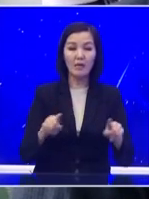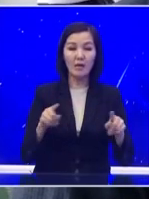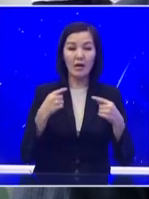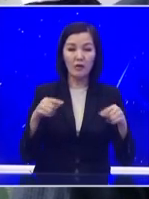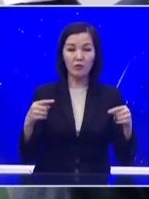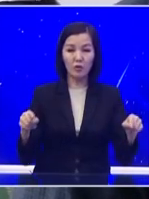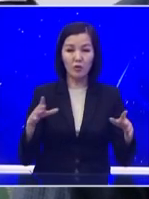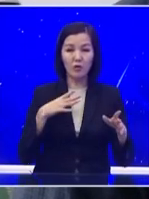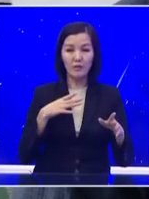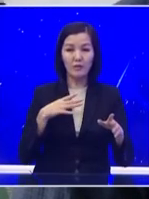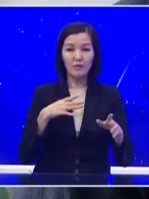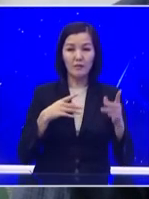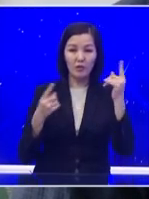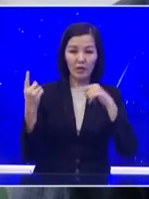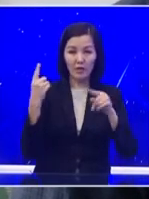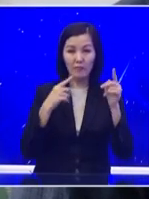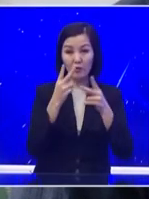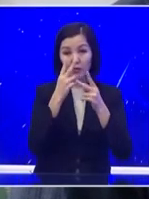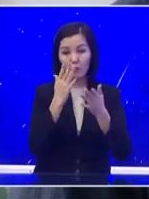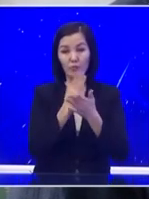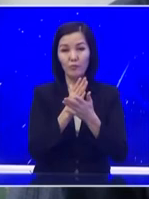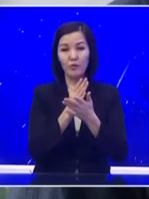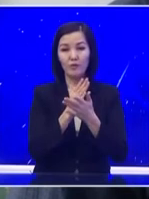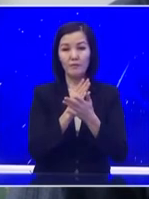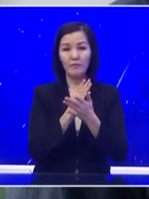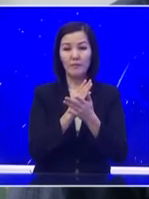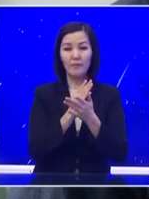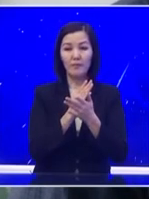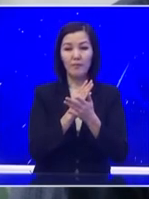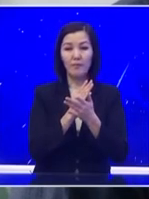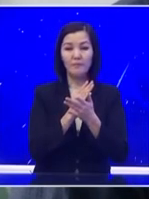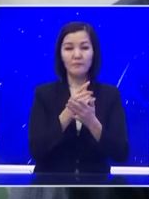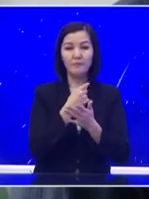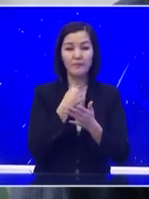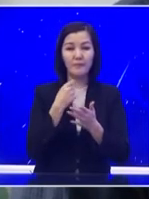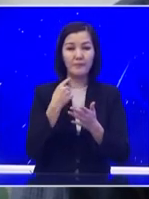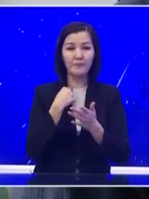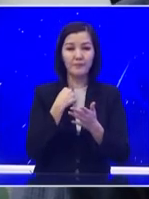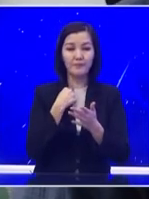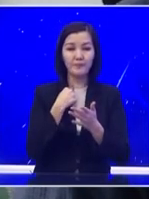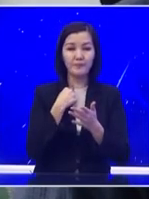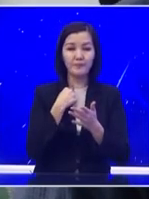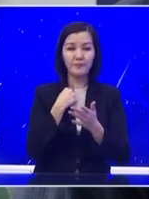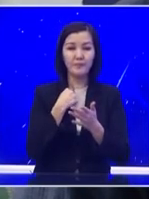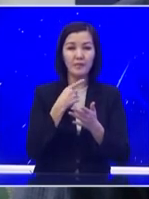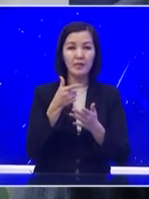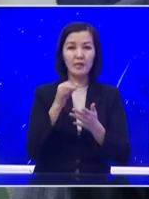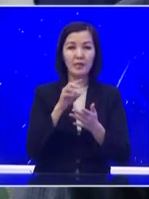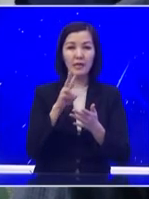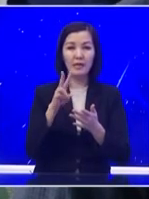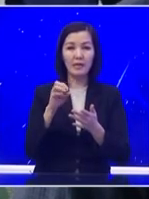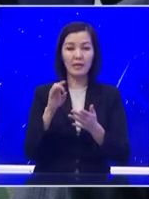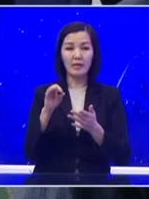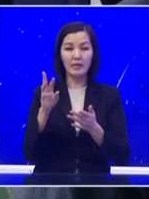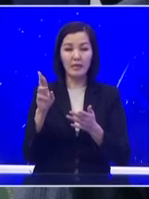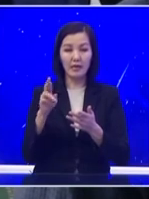болғандықтан біздің осы шығармашылығымыздан да көрініп тұрады. Енді мынау Талдықорғандағы осы галерея, ол енді бірден